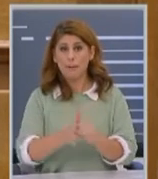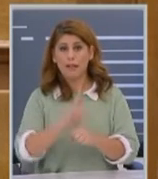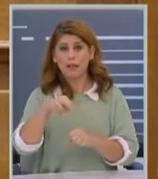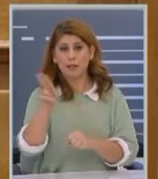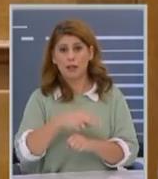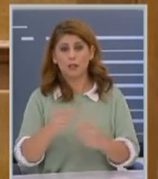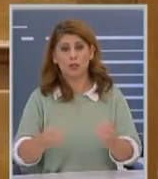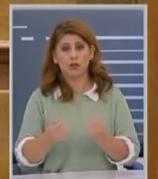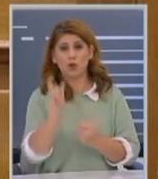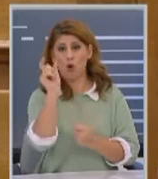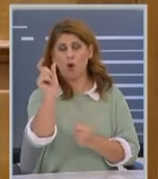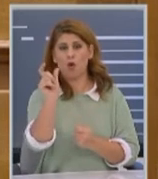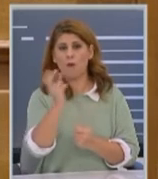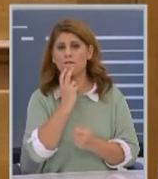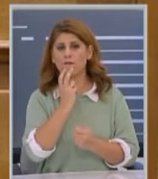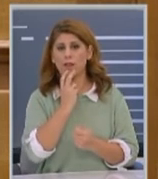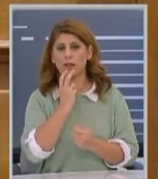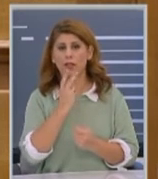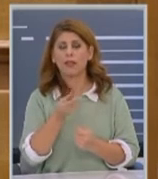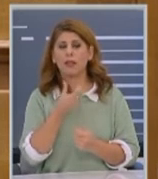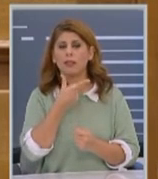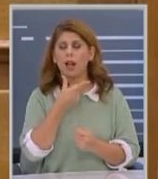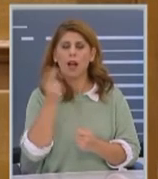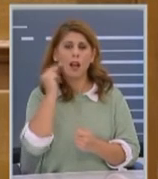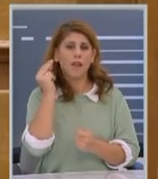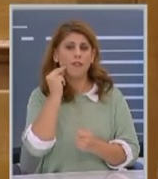κατάργηση της χρήσης του όρου φέτα για τα λευκά τυριά τους.